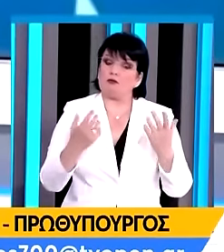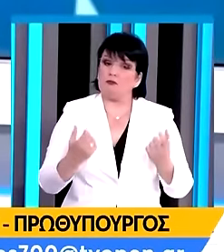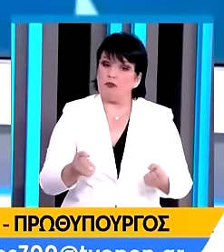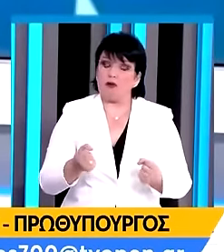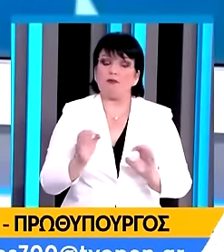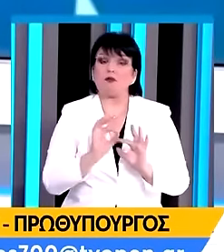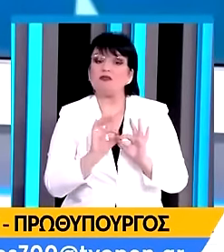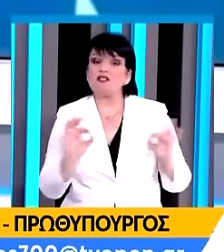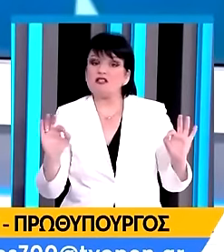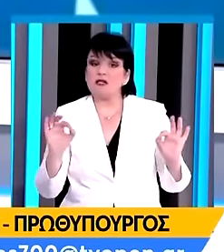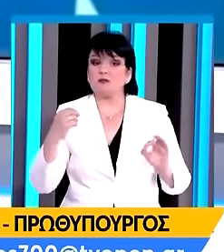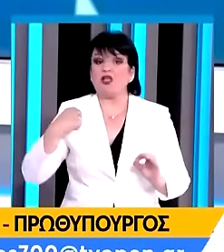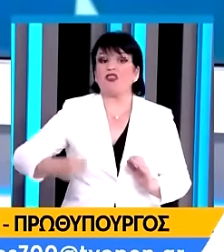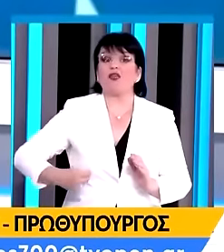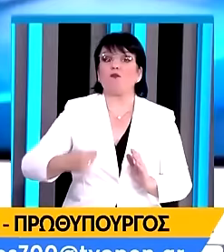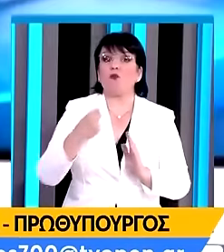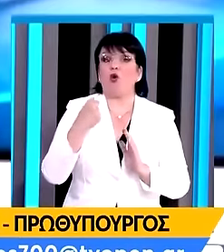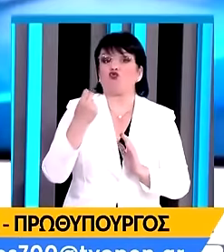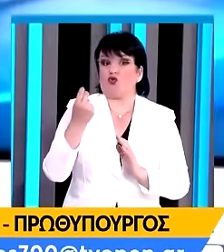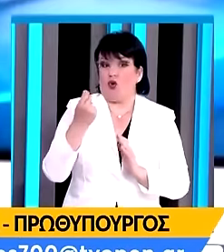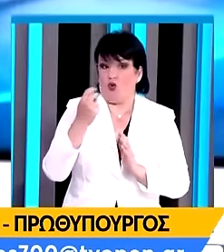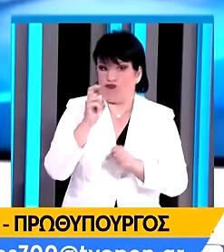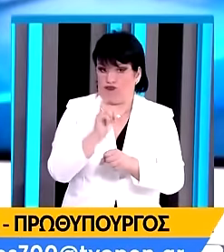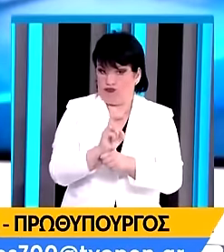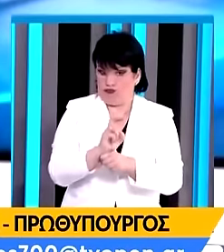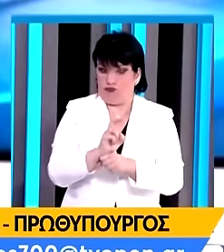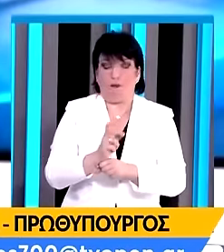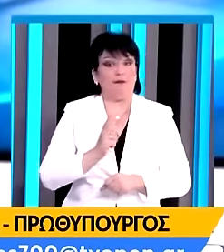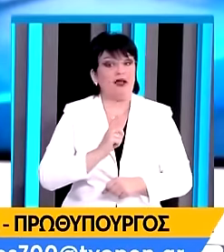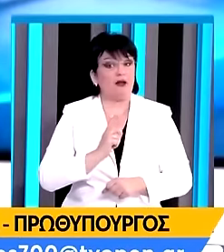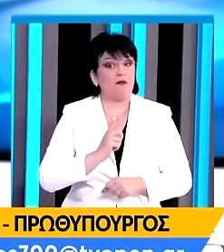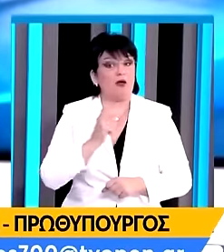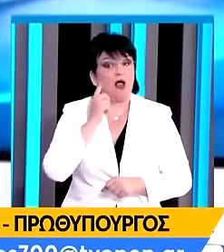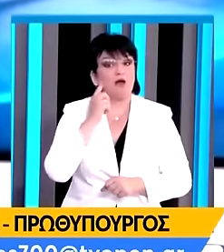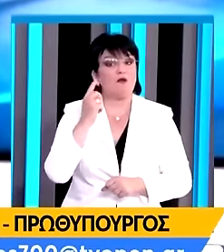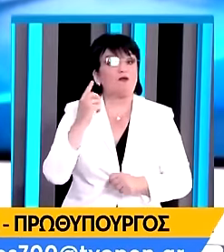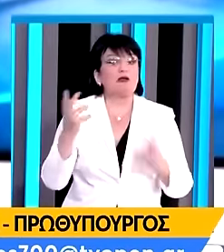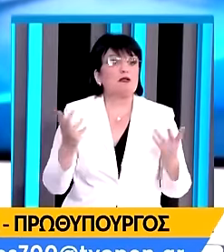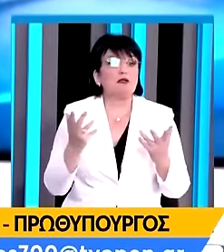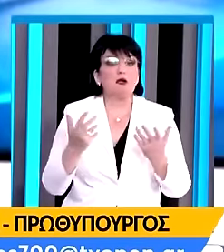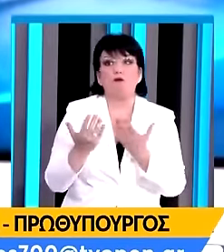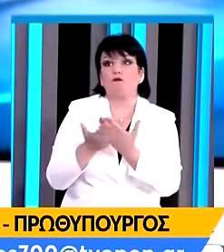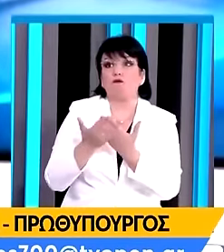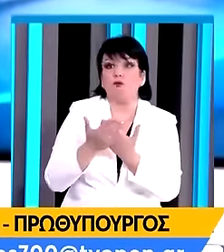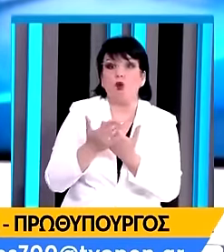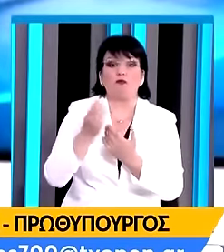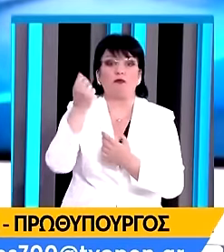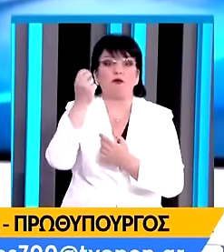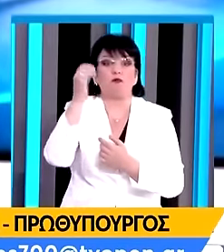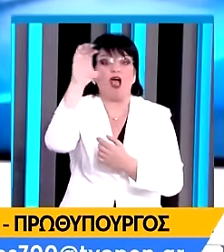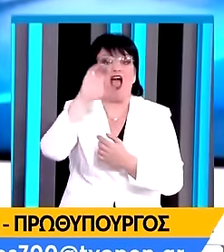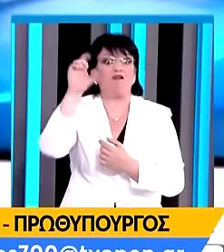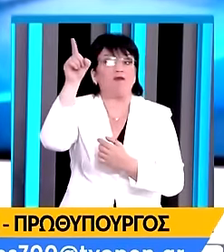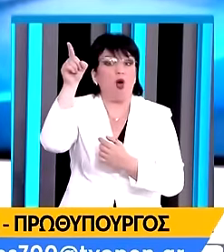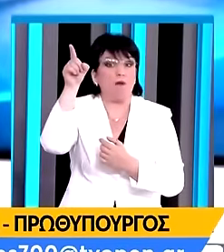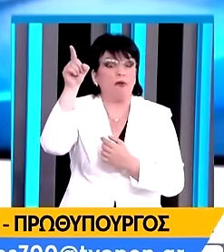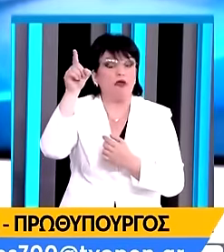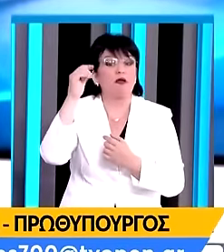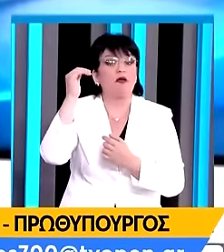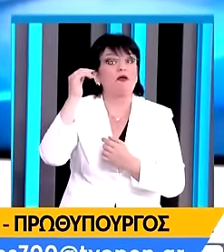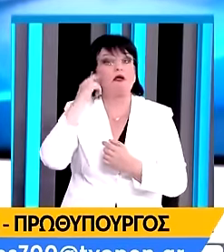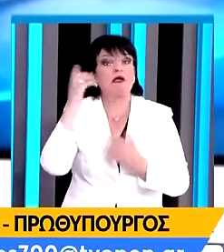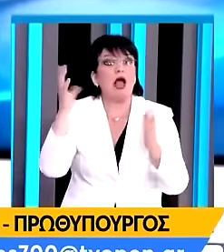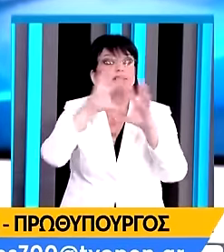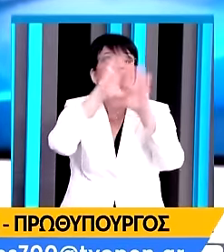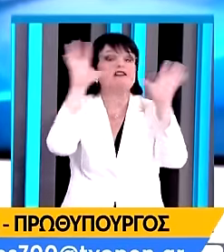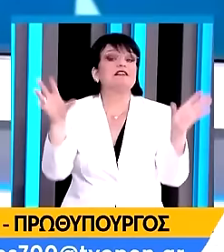είμαστε συνεπείς δημοσιονομικά. Άρα, κύριε Πρόεδρε, για να τα λάβουμε, περιμένουμε να έρθει η βοήθεια, τουλάχιστον σε επίπεδο τιμών, από την Ευρωπαϊκή Ένωση να γίνει συνολικά.